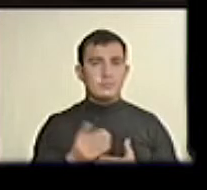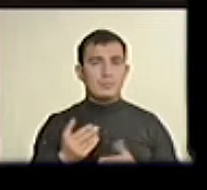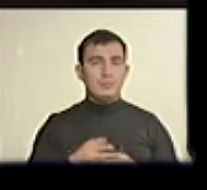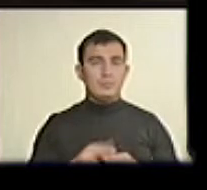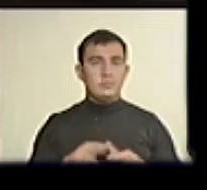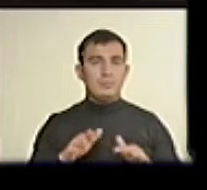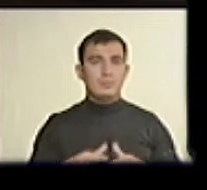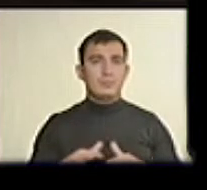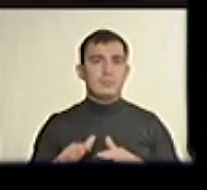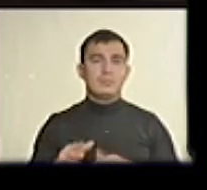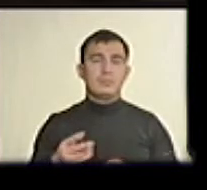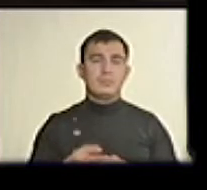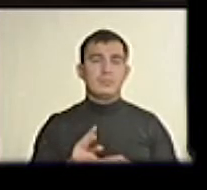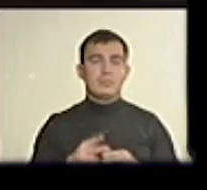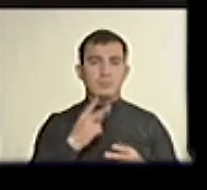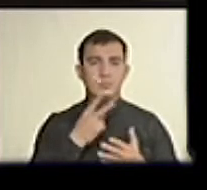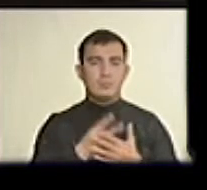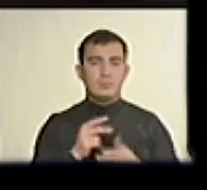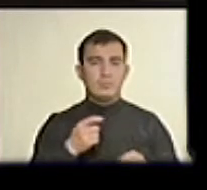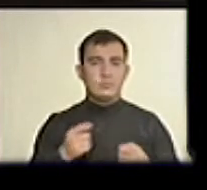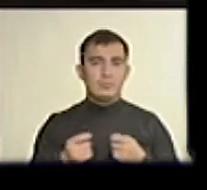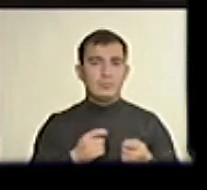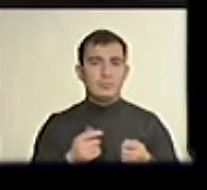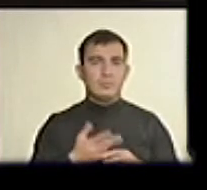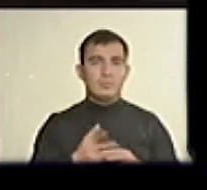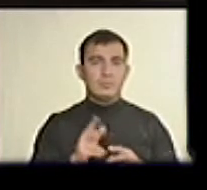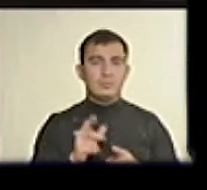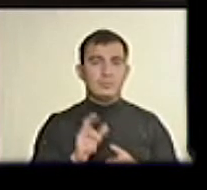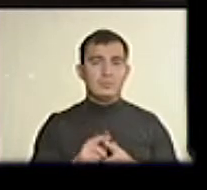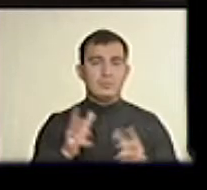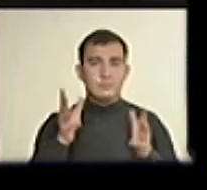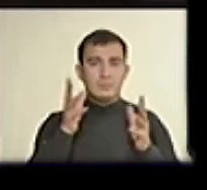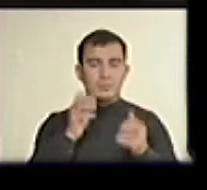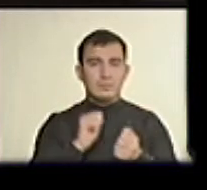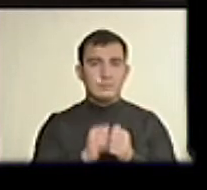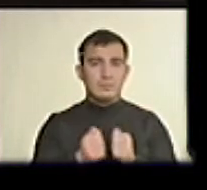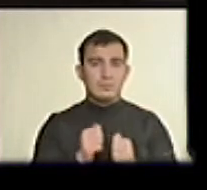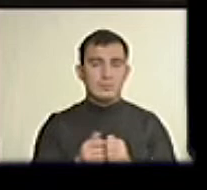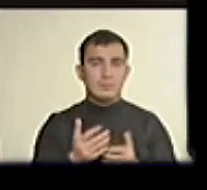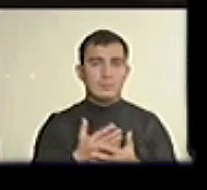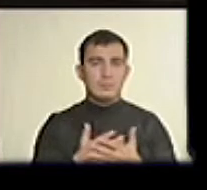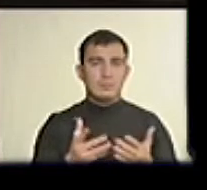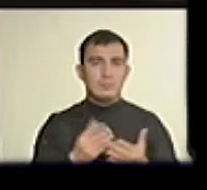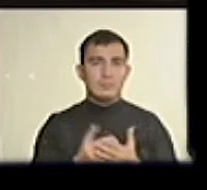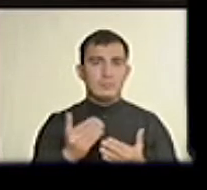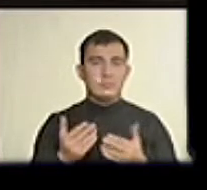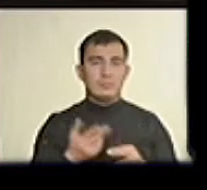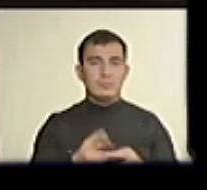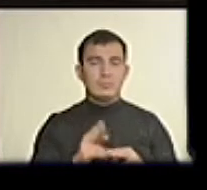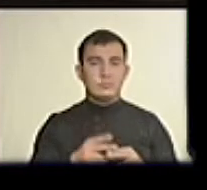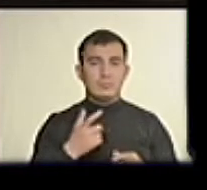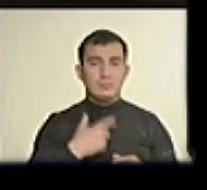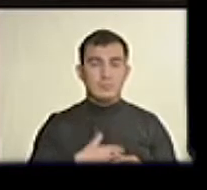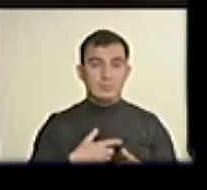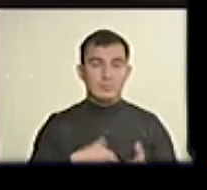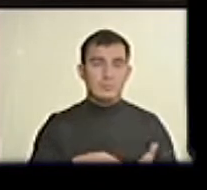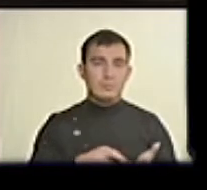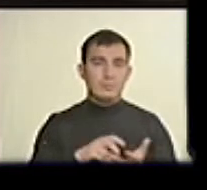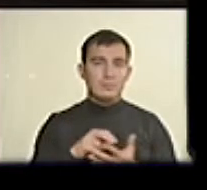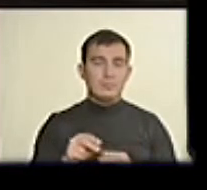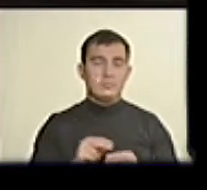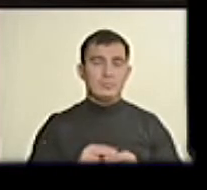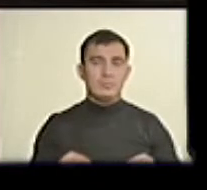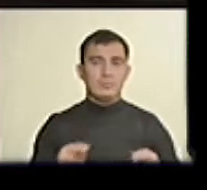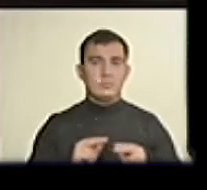madrasalarni nazorat qilib borgan. U Qur'onni yod bilgan va shaxsan o'zi borib madrasalarga tahsil